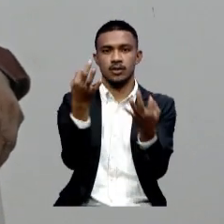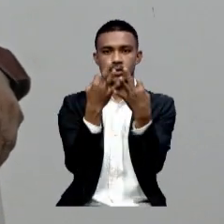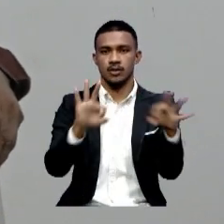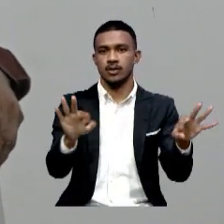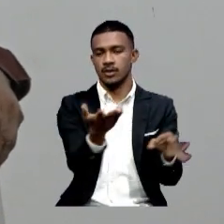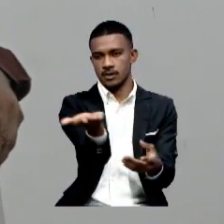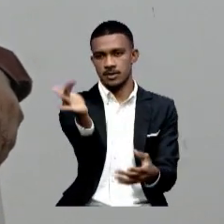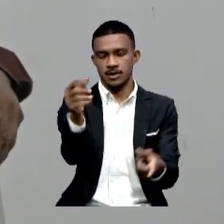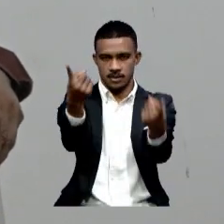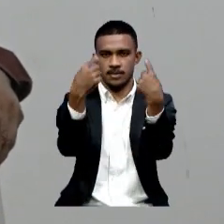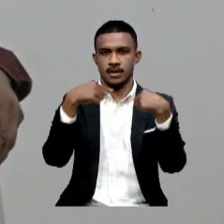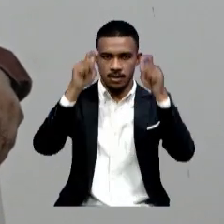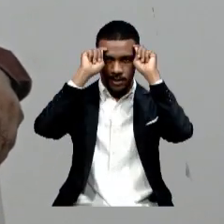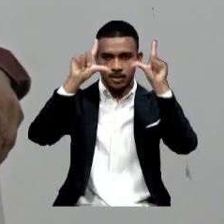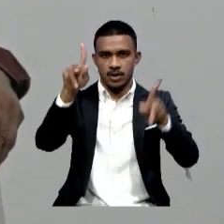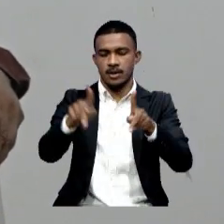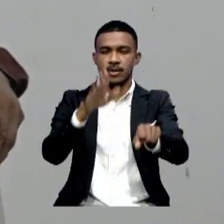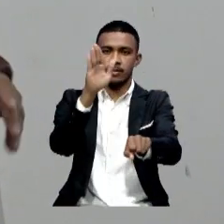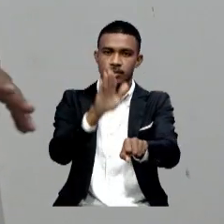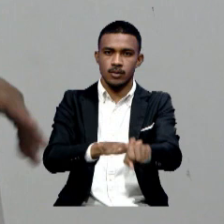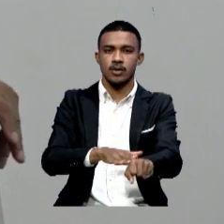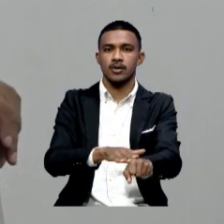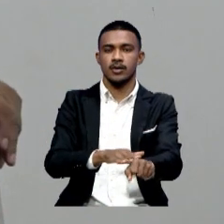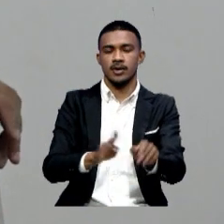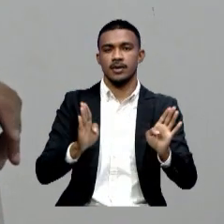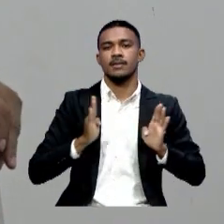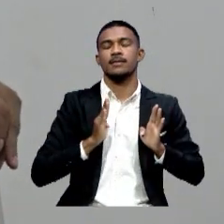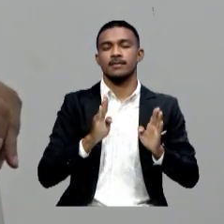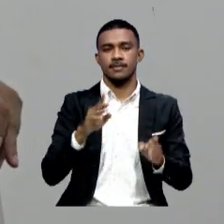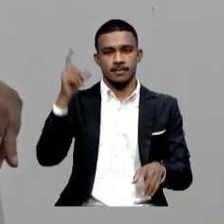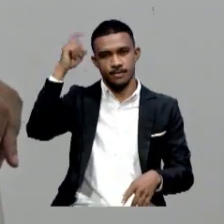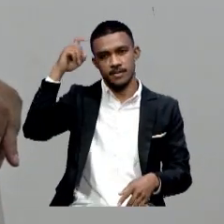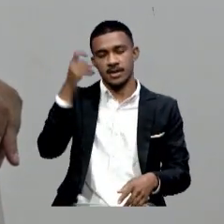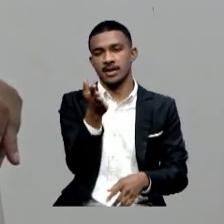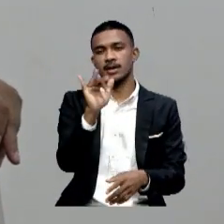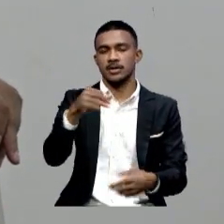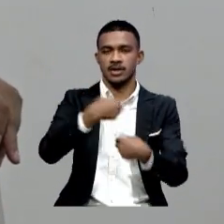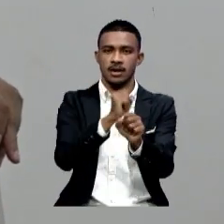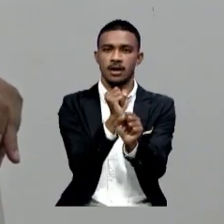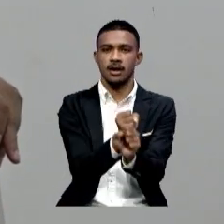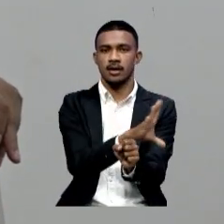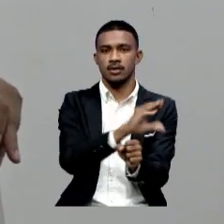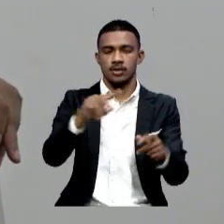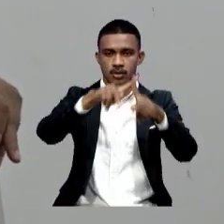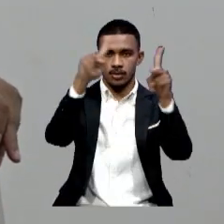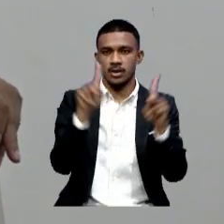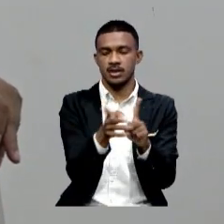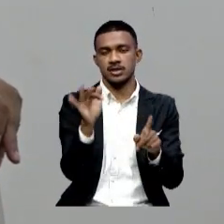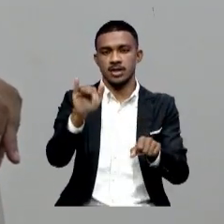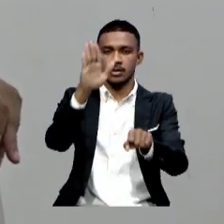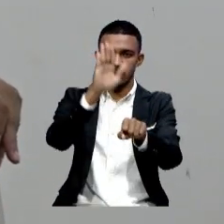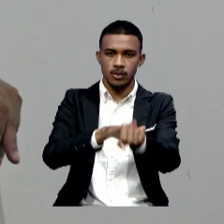fila mai Timor, ema bodo reentre. Reentre ne yang kata, ita bo ser halok dia, kumpainya si bolo ita bo ser basir wisu